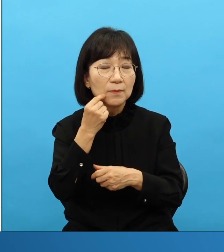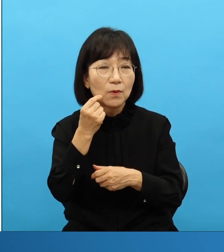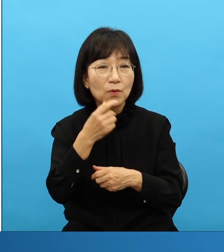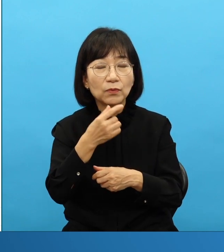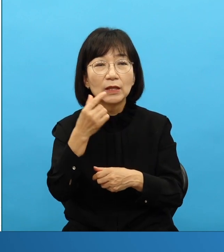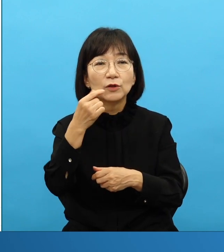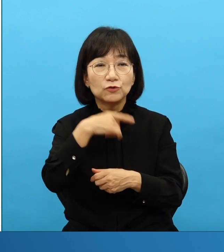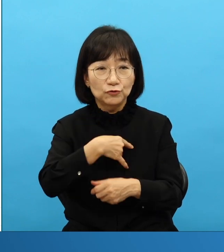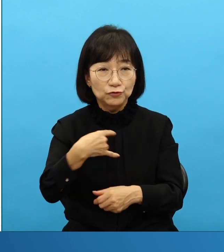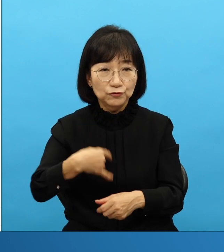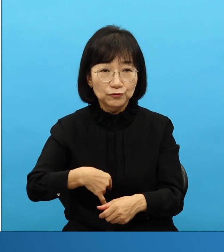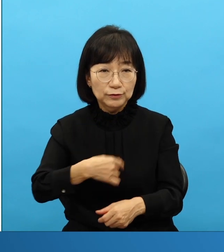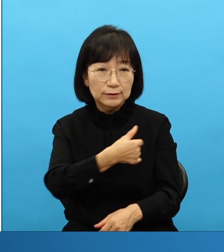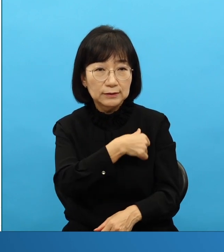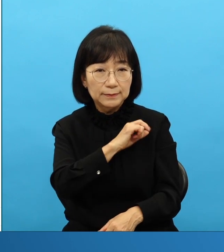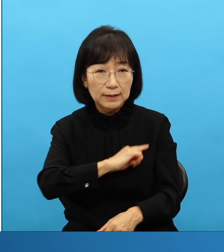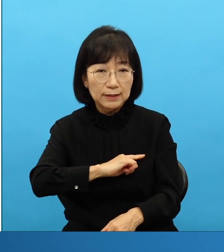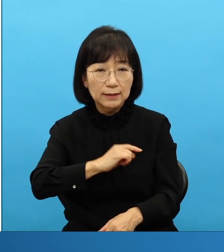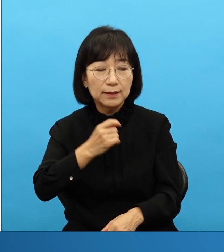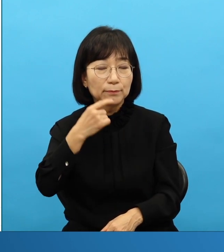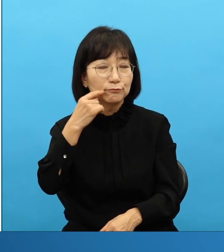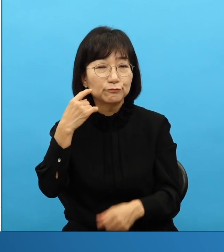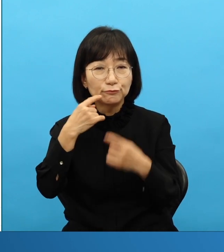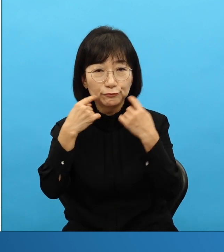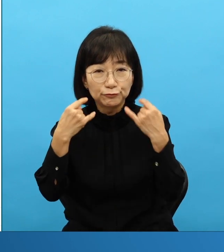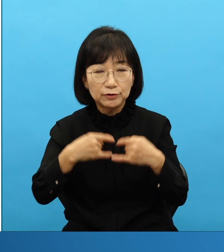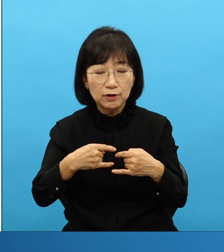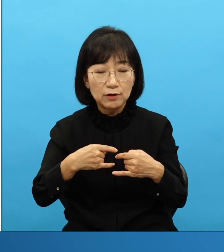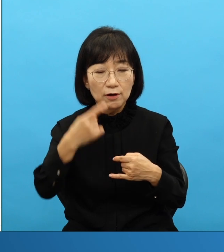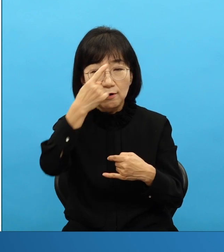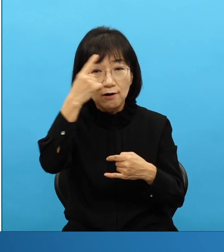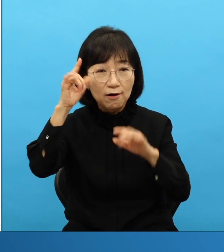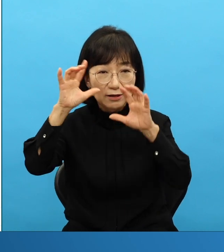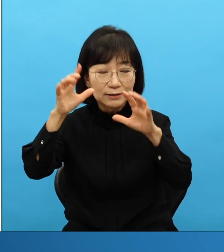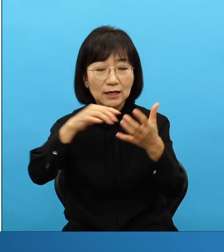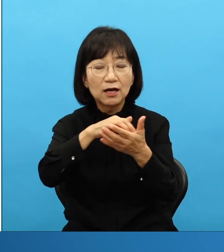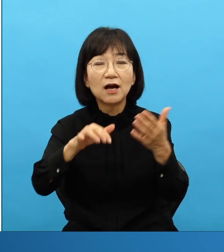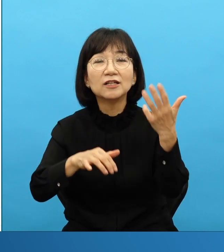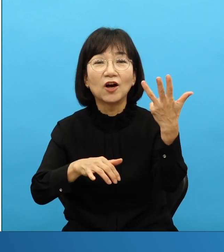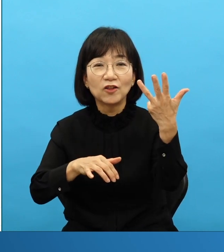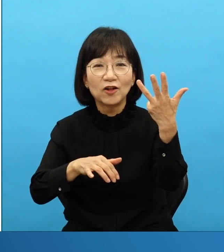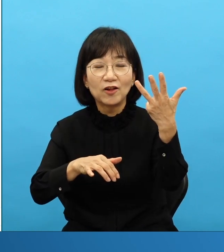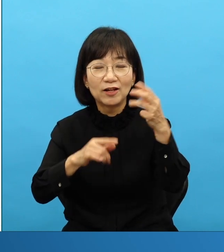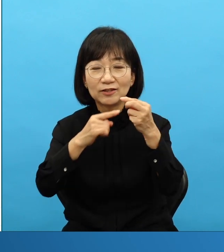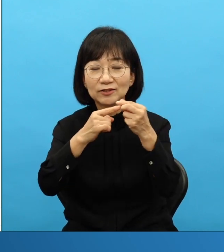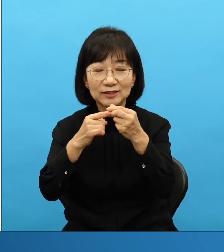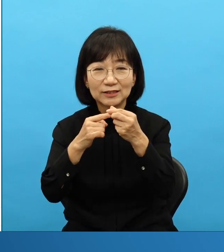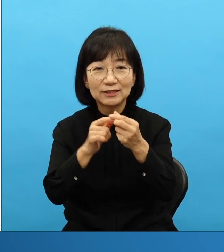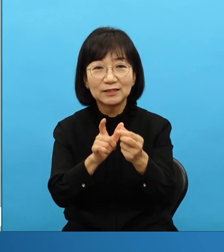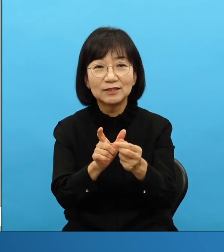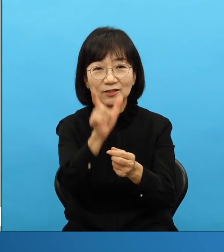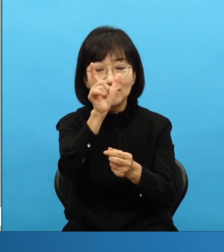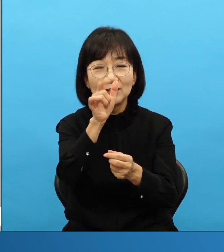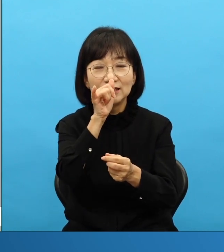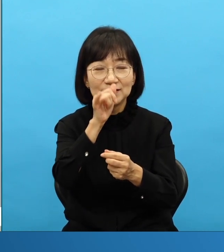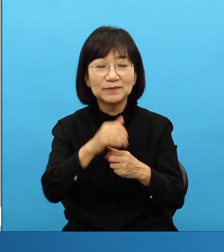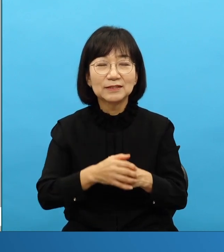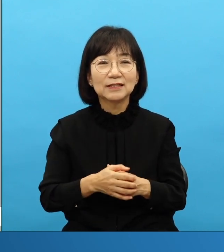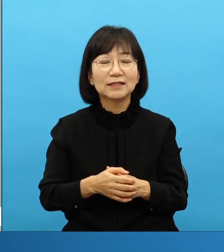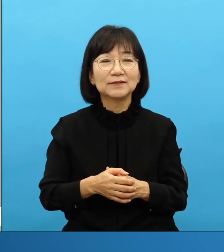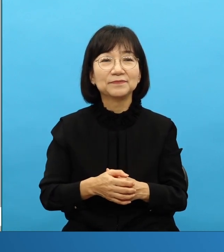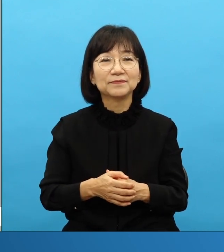화어, 스페인어, 불어, 러시아어 등 8개 언어의 텍스트가 함께 게시되어 있습니다.